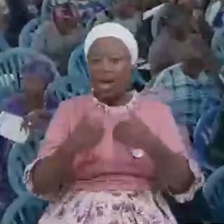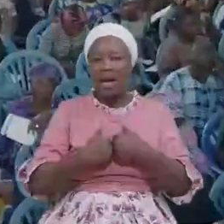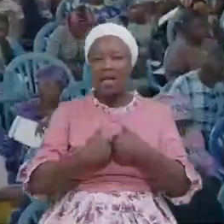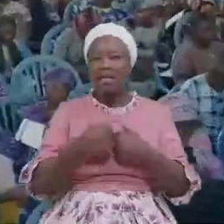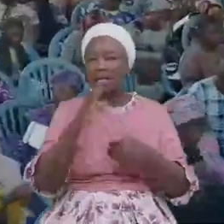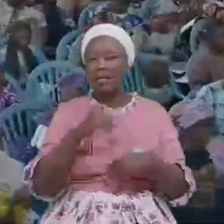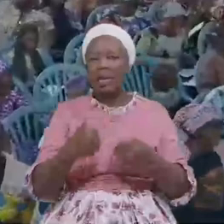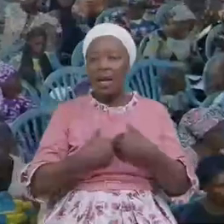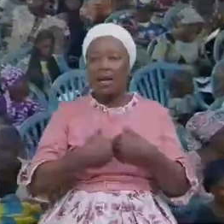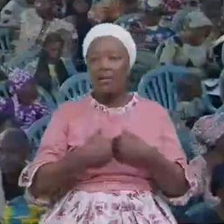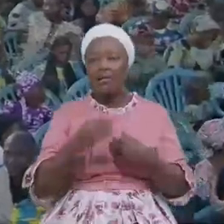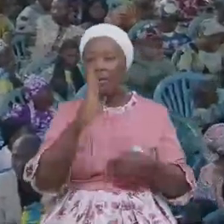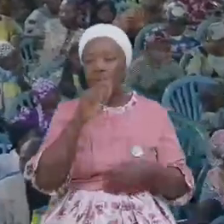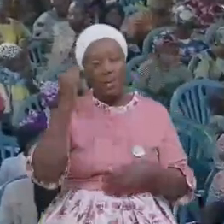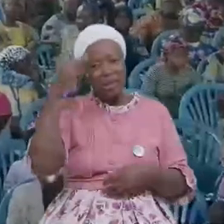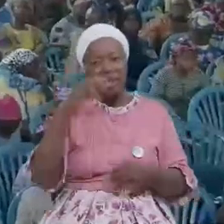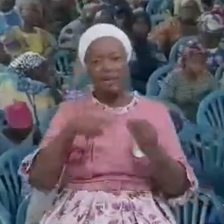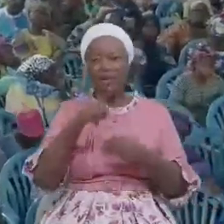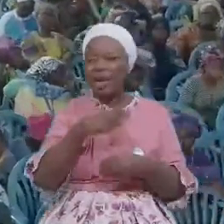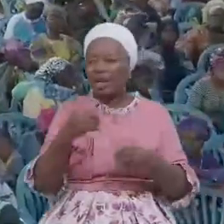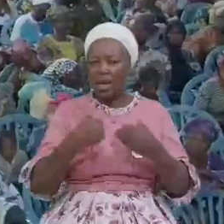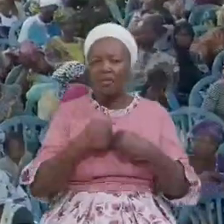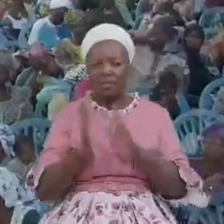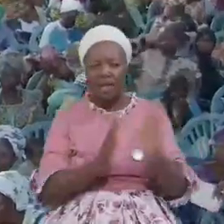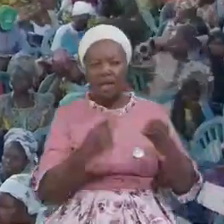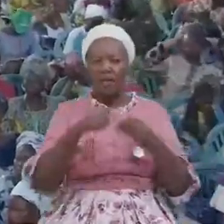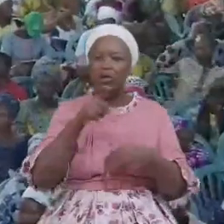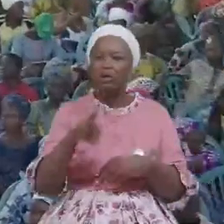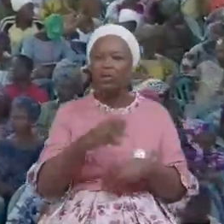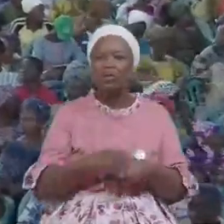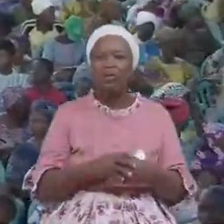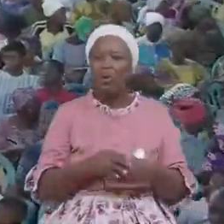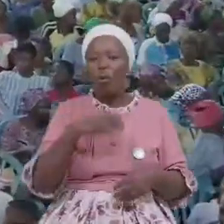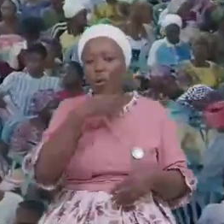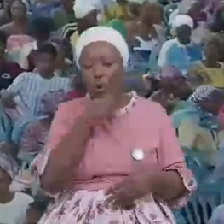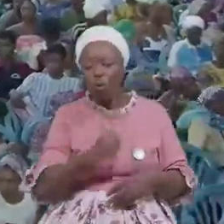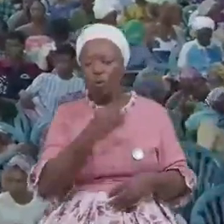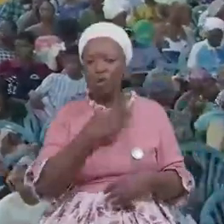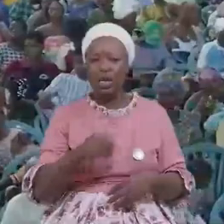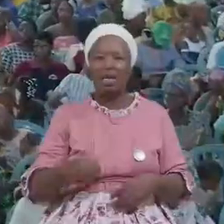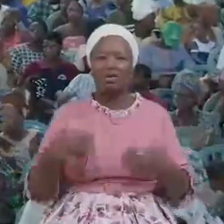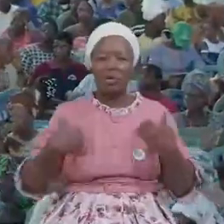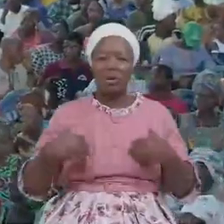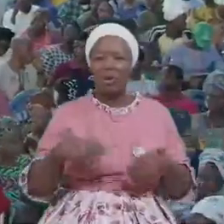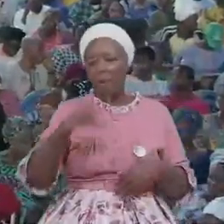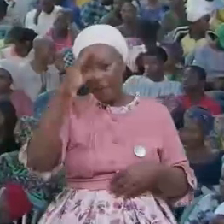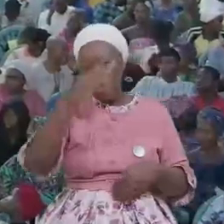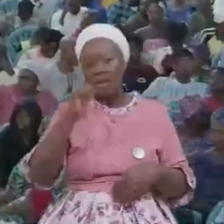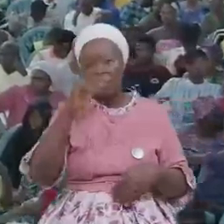pensait à toi. Et il a planifié également pour toi, pour les jeunes et les vieux, les hommes et les femmes. Et